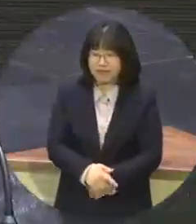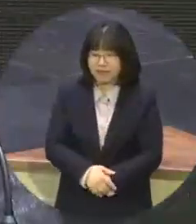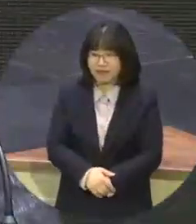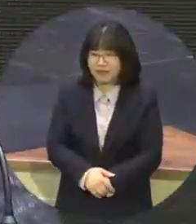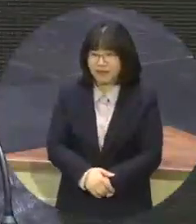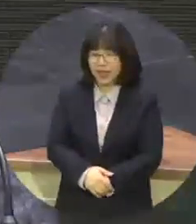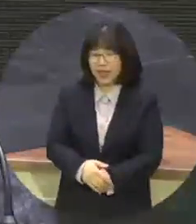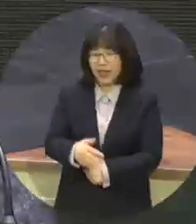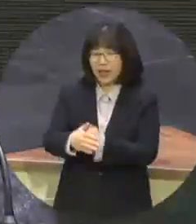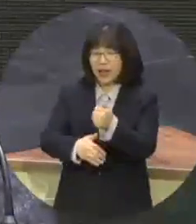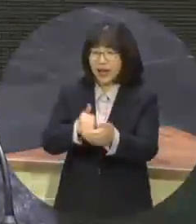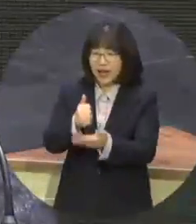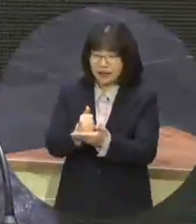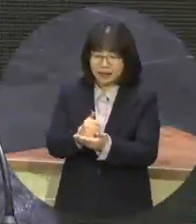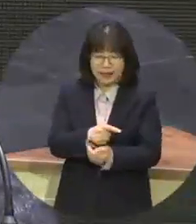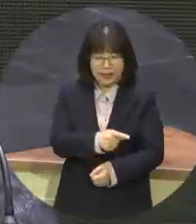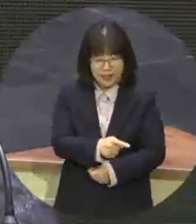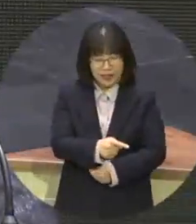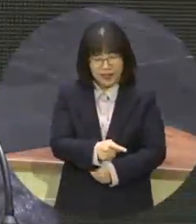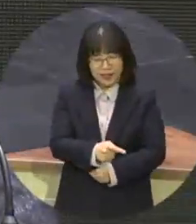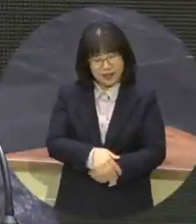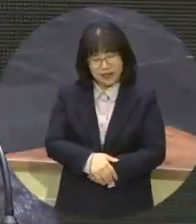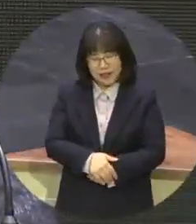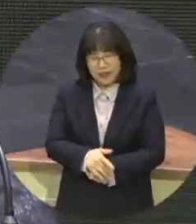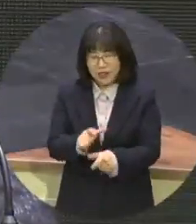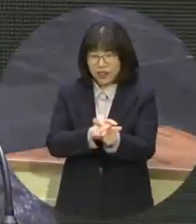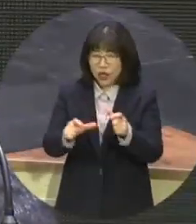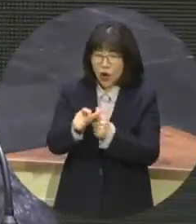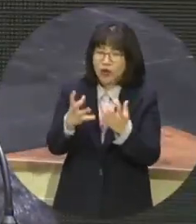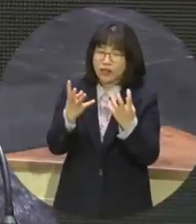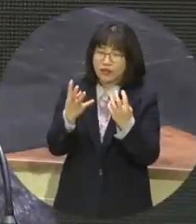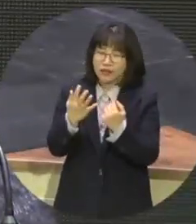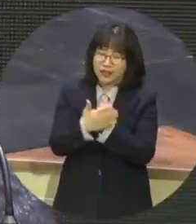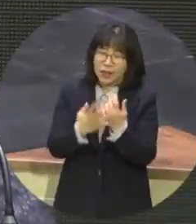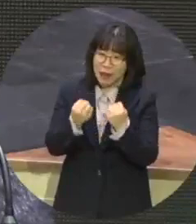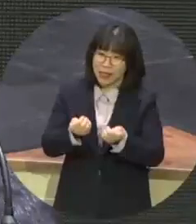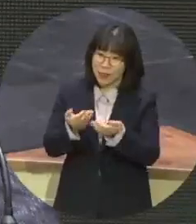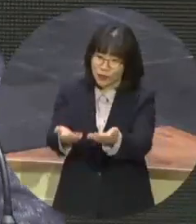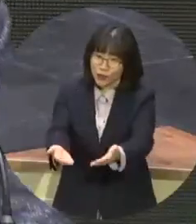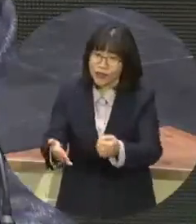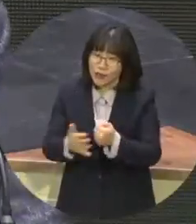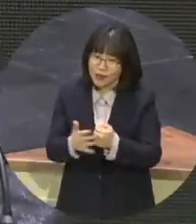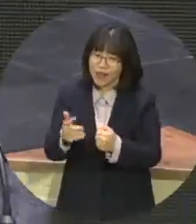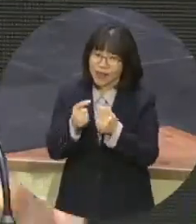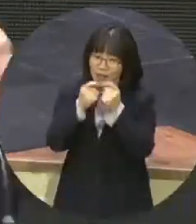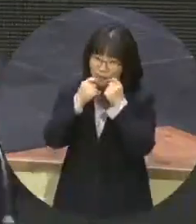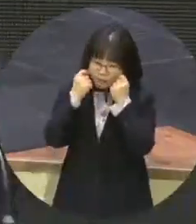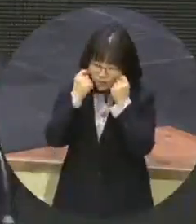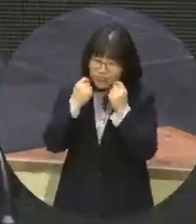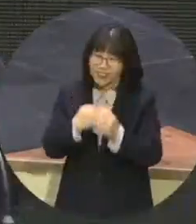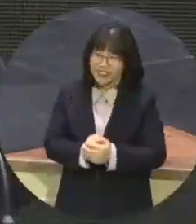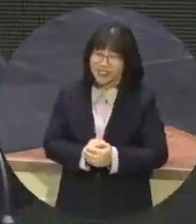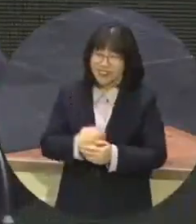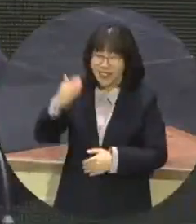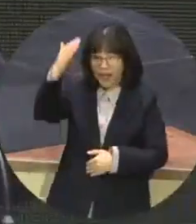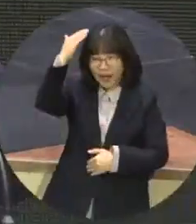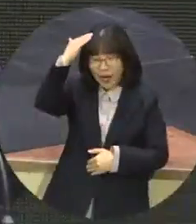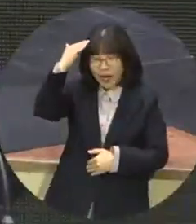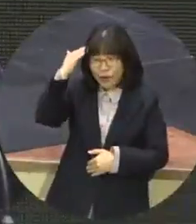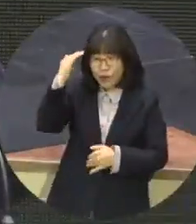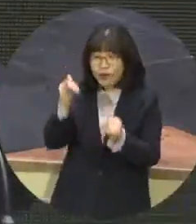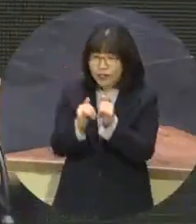은혜를 하나님 몇 배로 주신다 이 말이에요. 은혜 받으시기 바랍니다. 우리 민족은요, 우리 한국